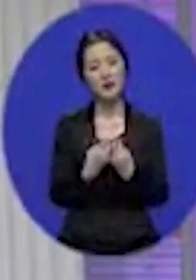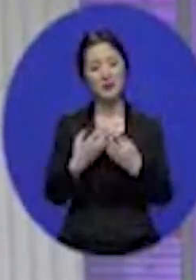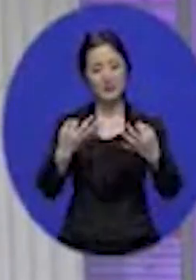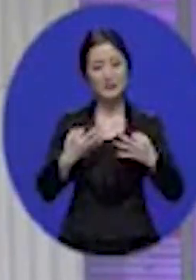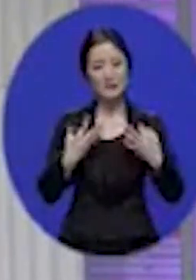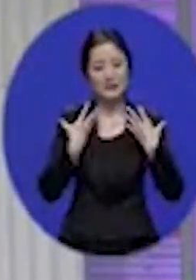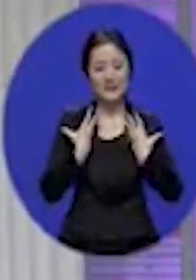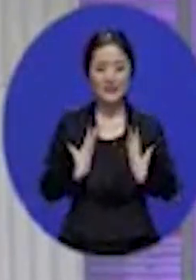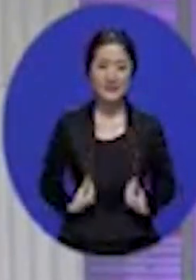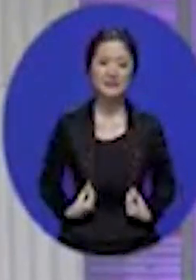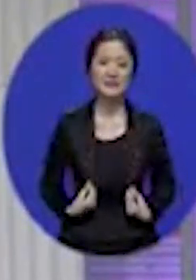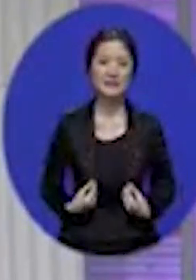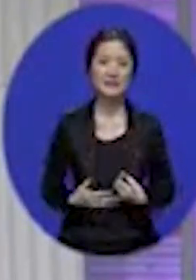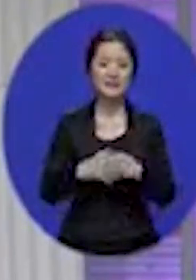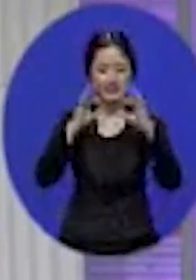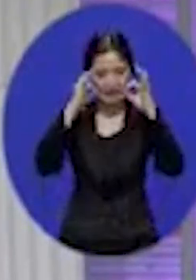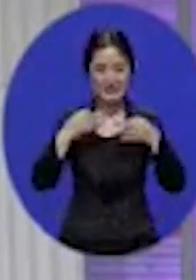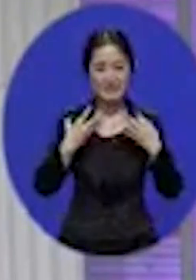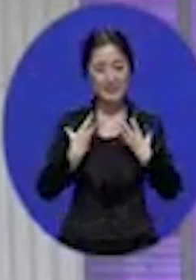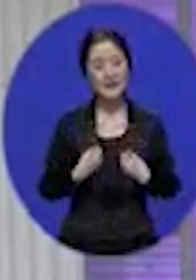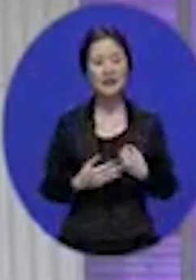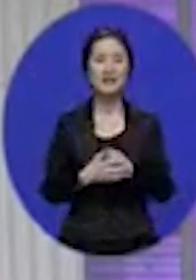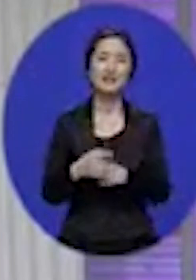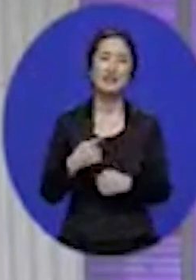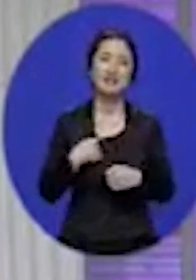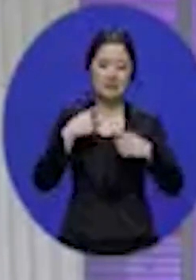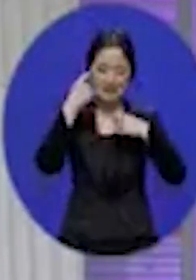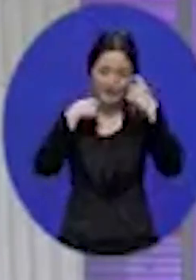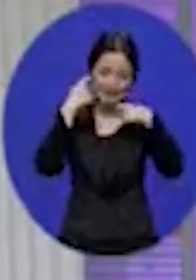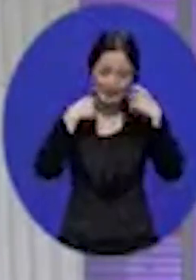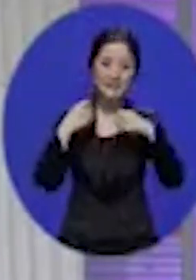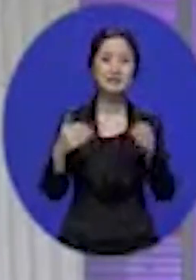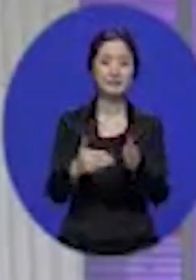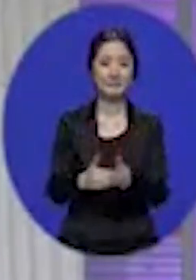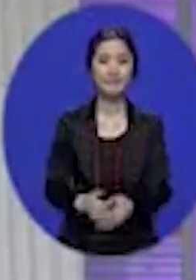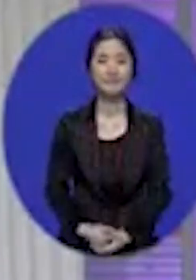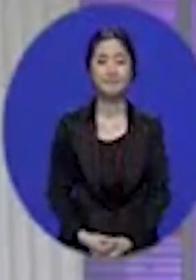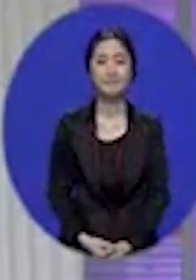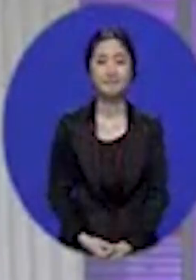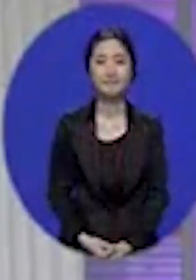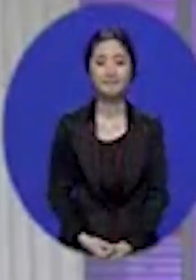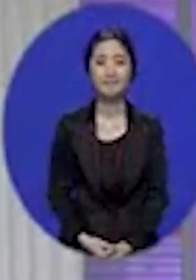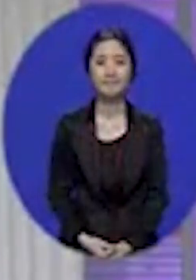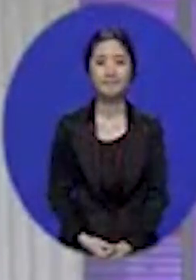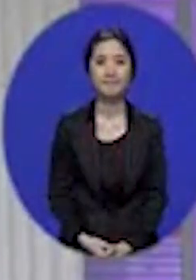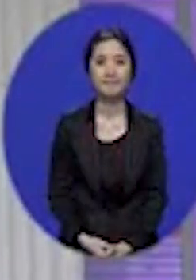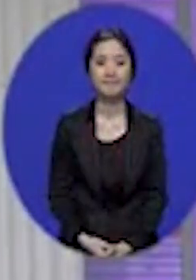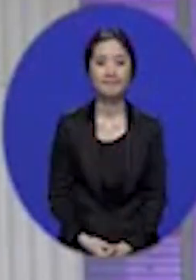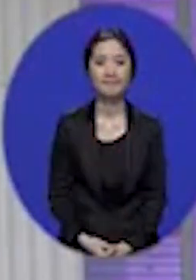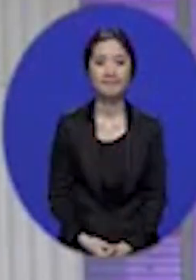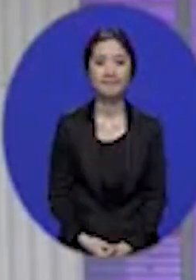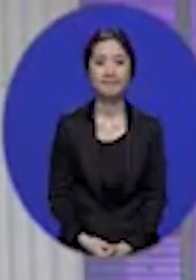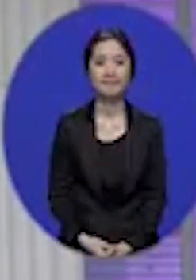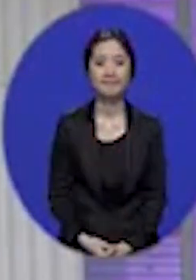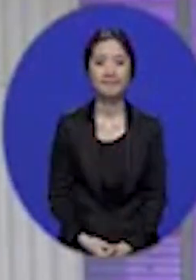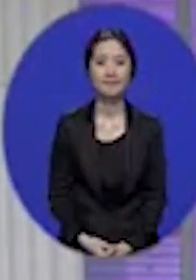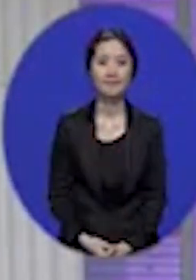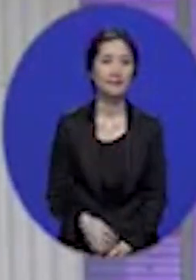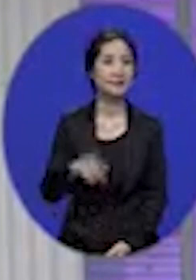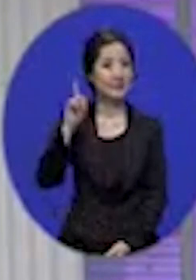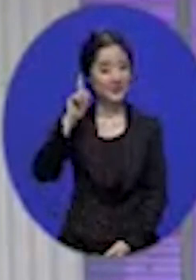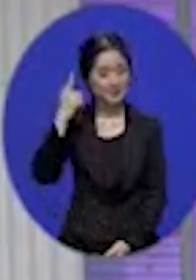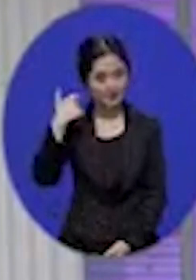한심하고 부끄러워서 그렇게 울어버렸습니다, 제가. 그리고 이제 어쨌든 그 다음날 그 녹음 테이프를